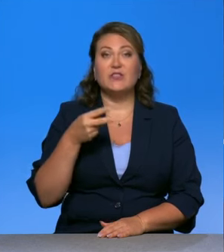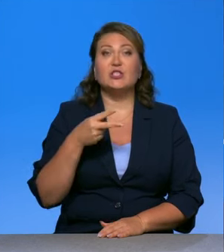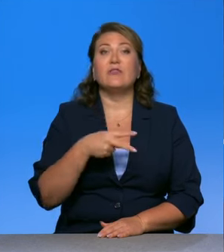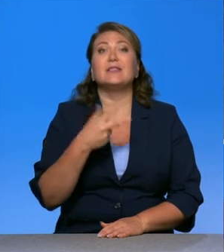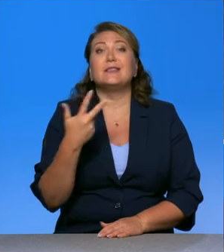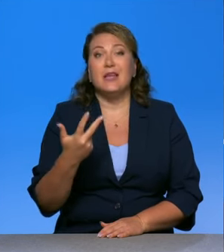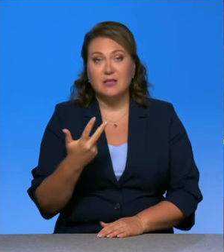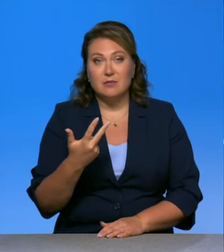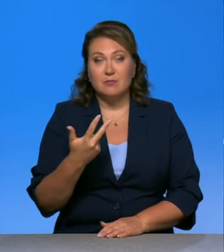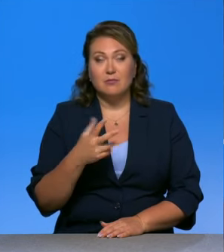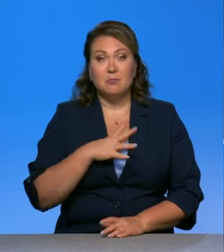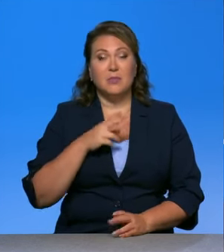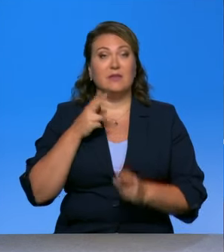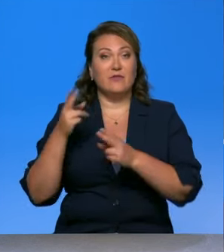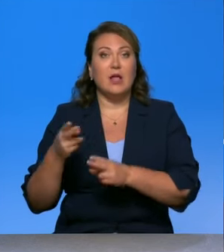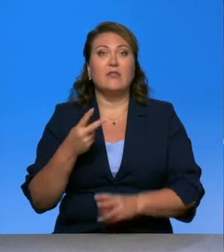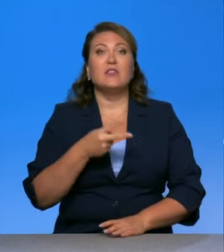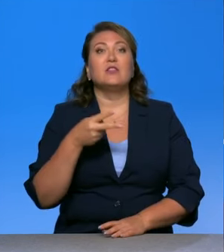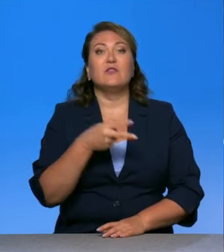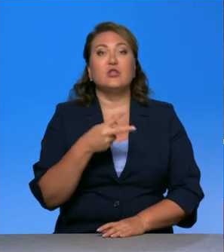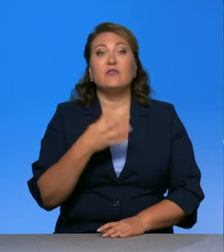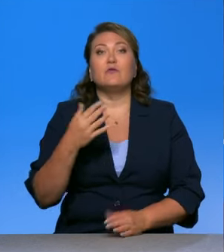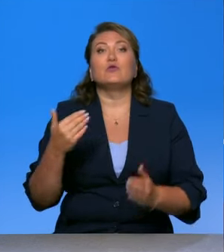2024 я уже провел еще одну, и я